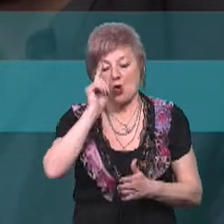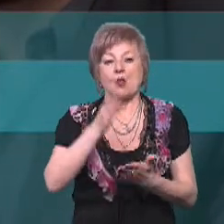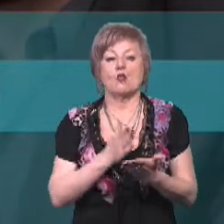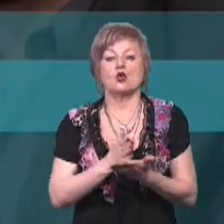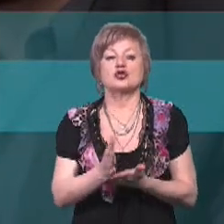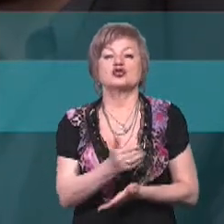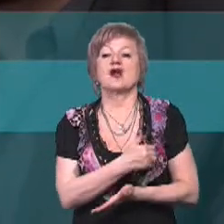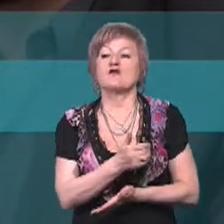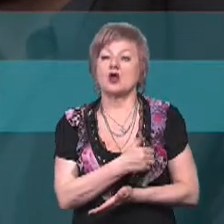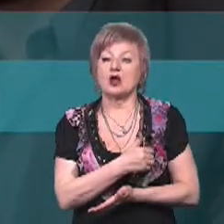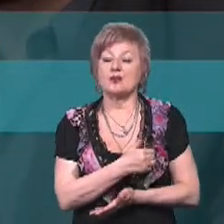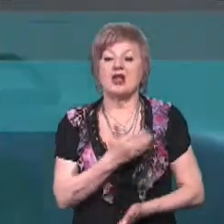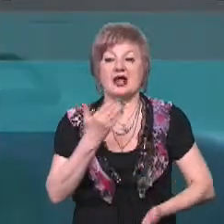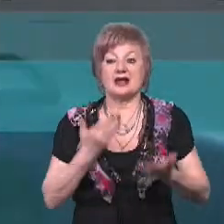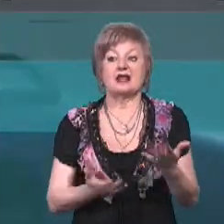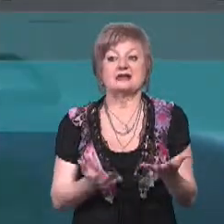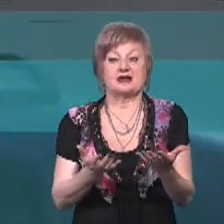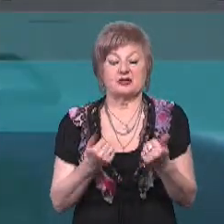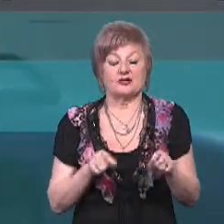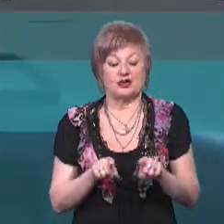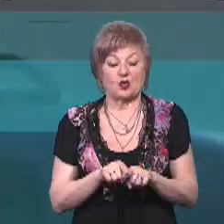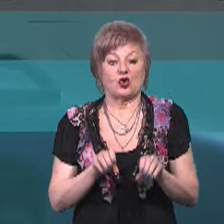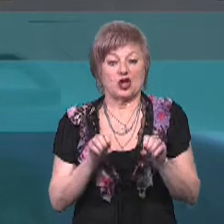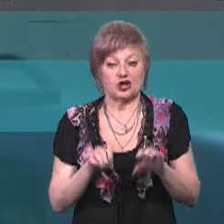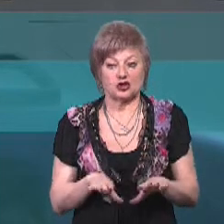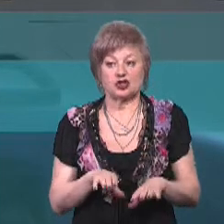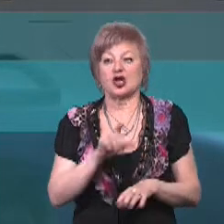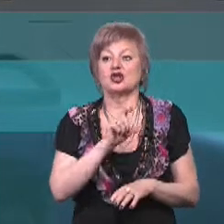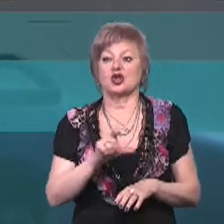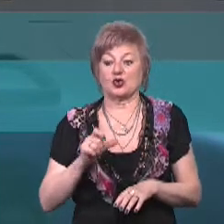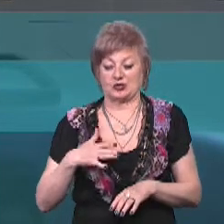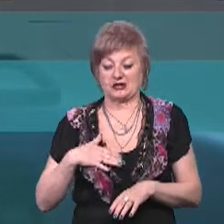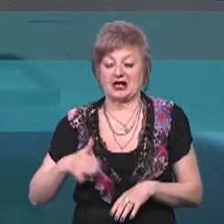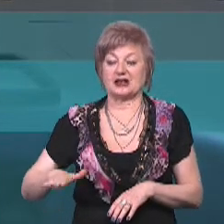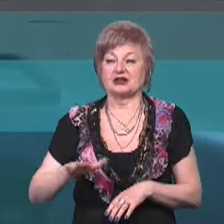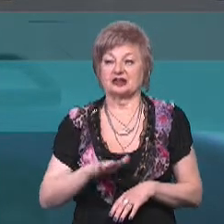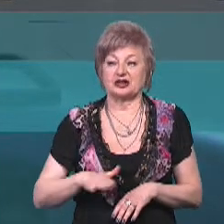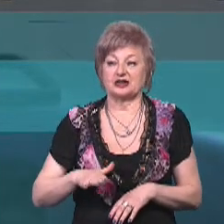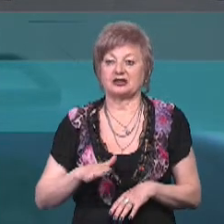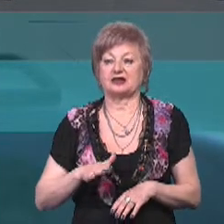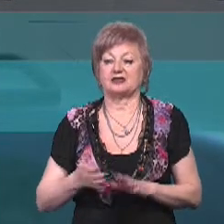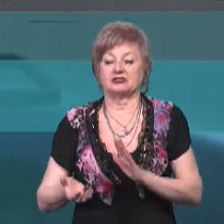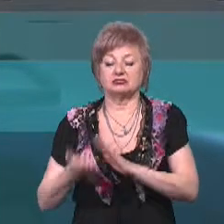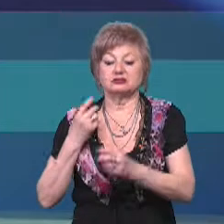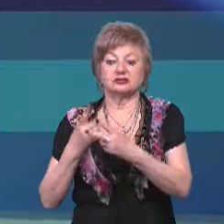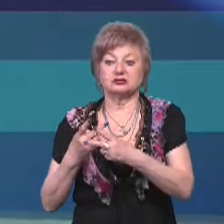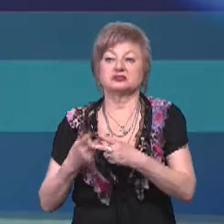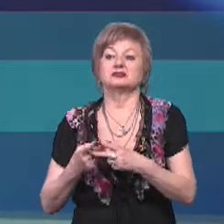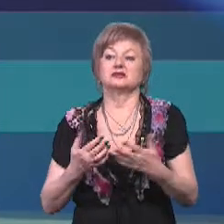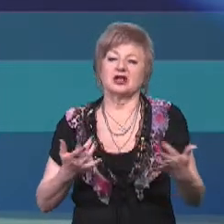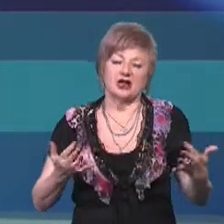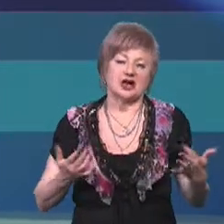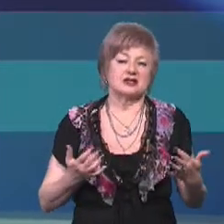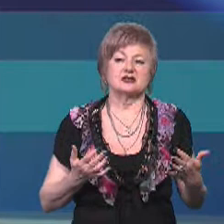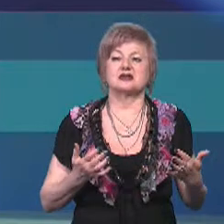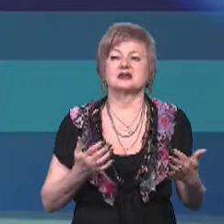воля. Тобто, якщо прийнято вольове рішення, людей, принаймні з нашої території, доставали слідчих ізоляторів на будь-якій стадії